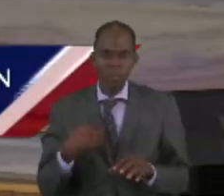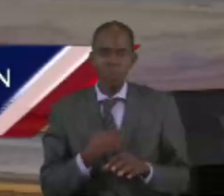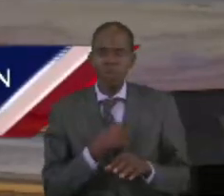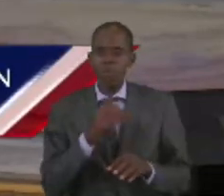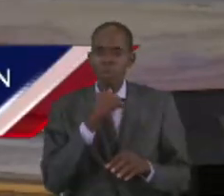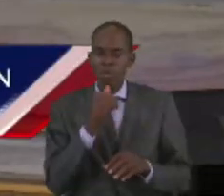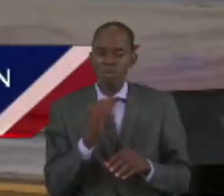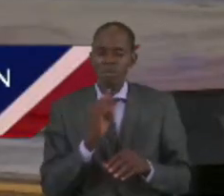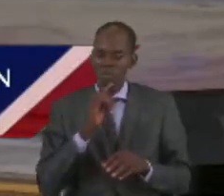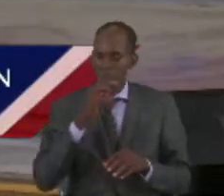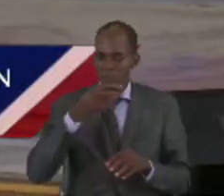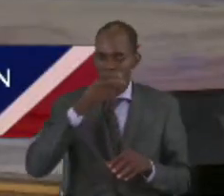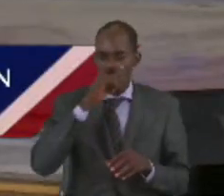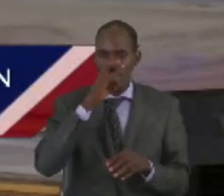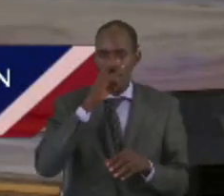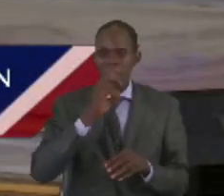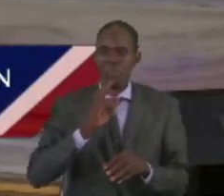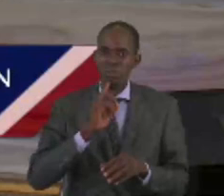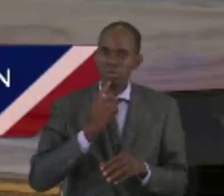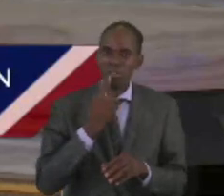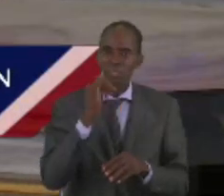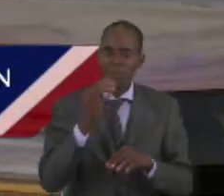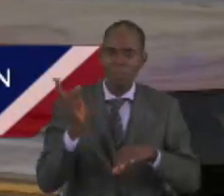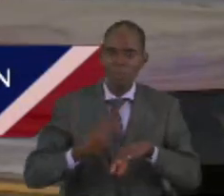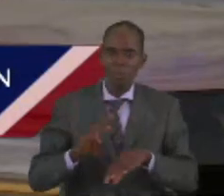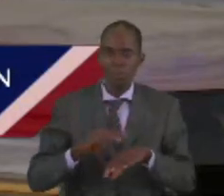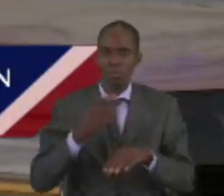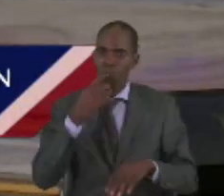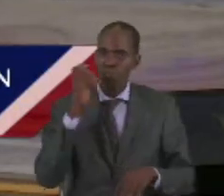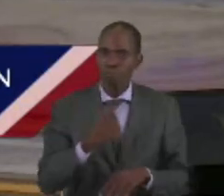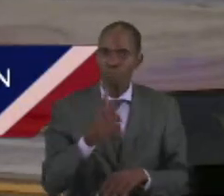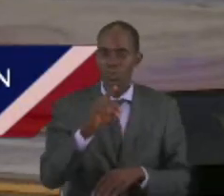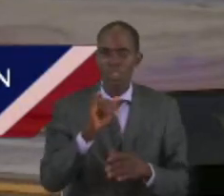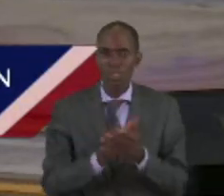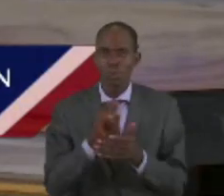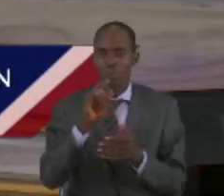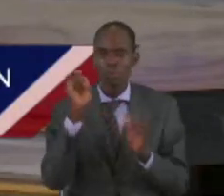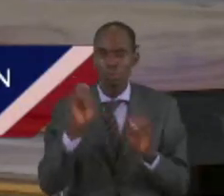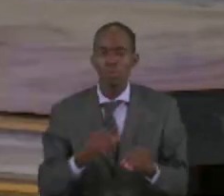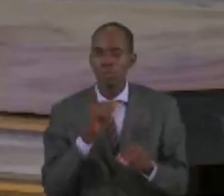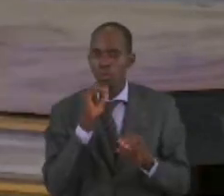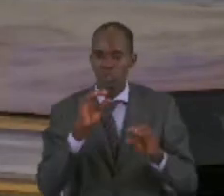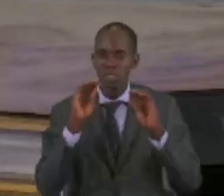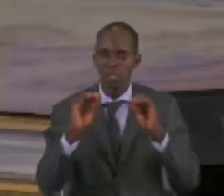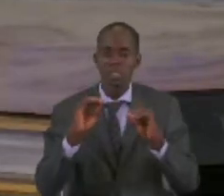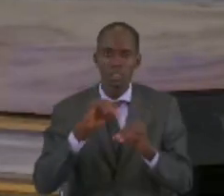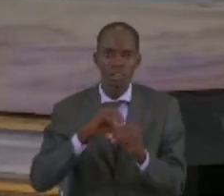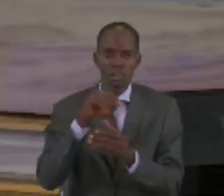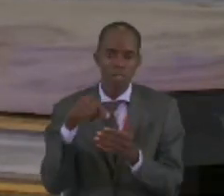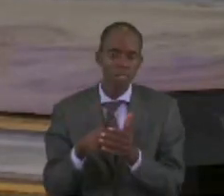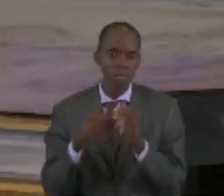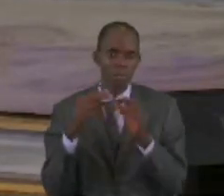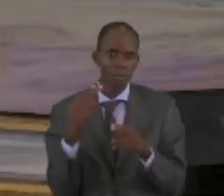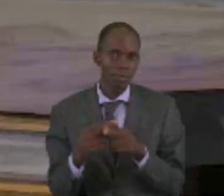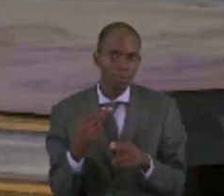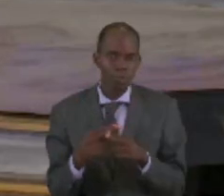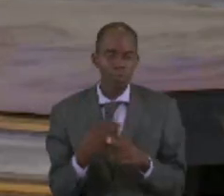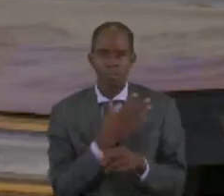Ne vous avons-nous pas défendu expressément d'enseigner en ce